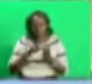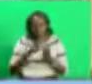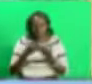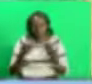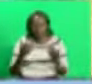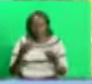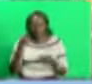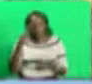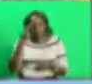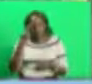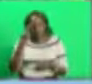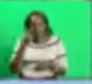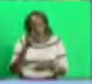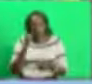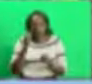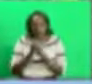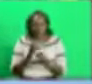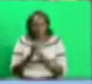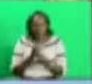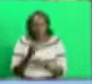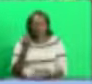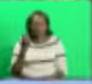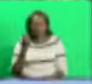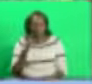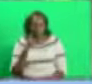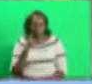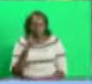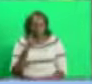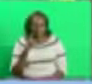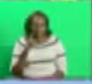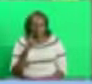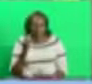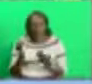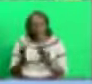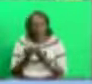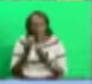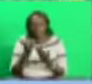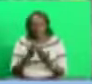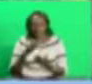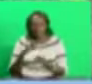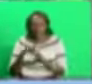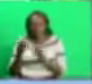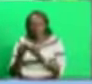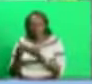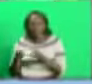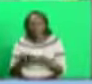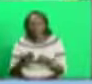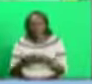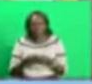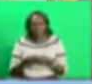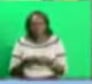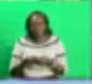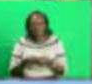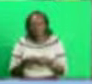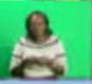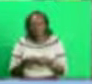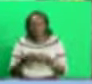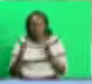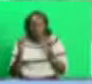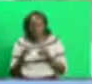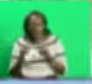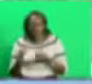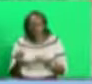workshop. Na kutunza familia. Kitu ya kwanza ni lazima ushibe tubo ndio uweze